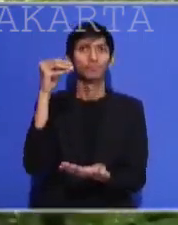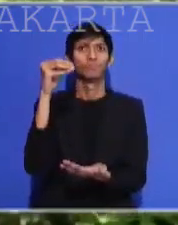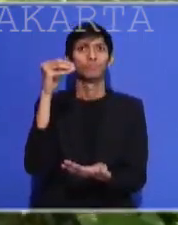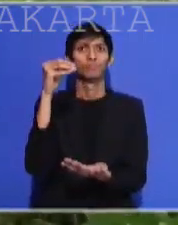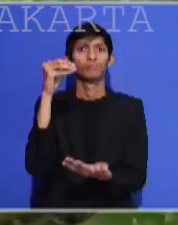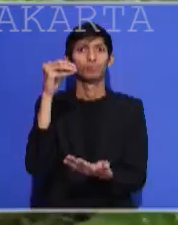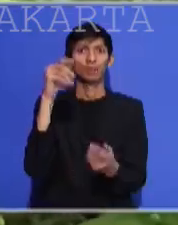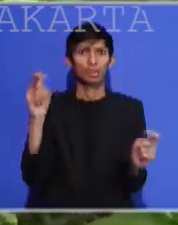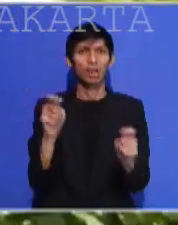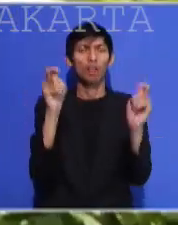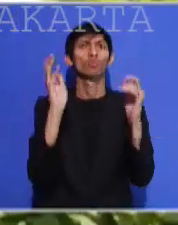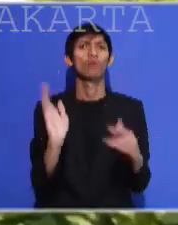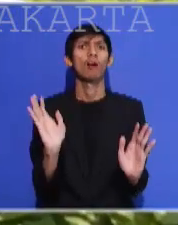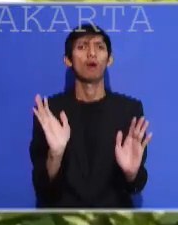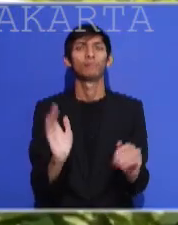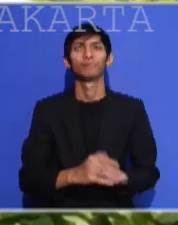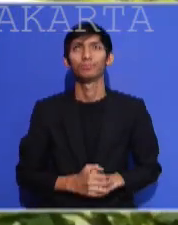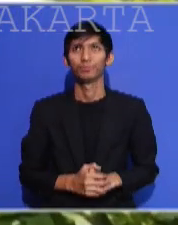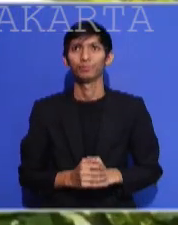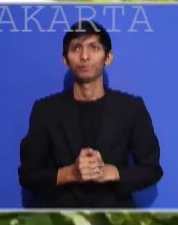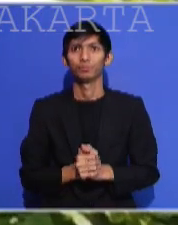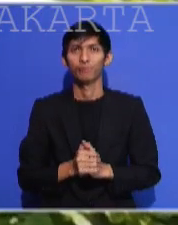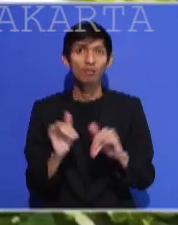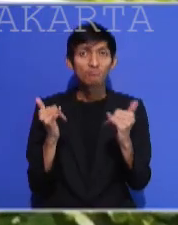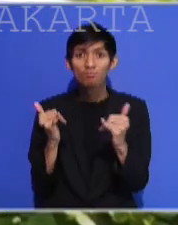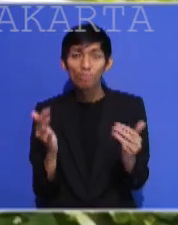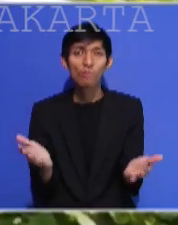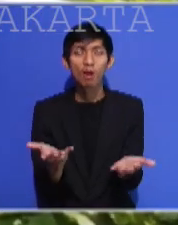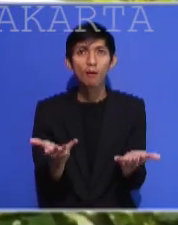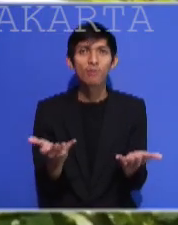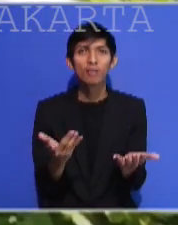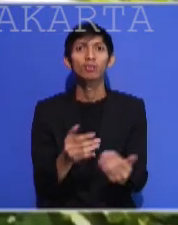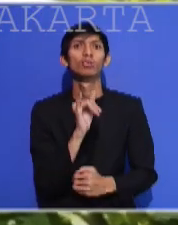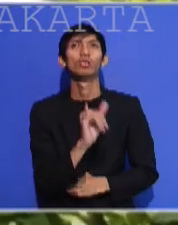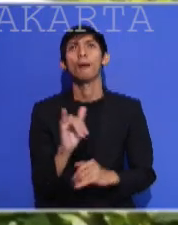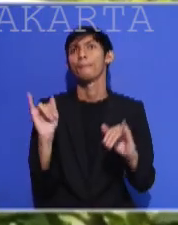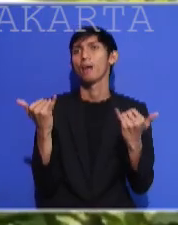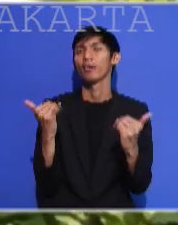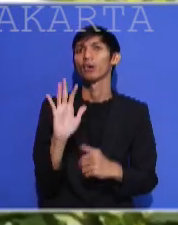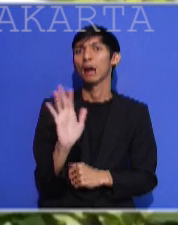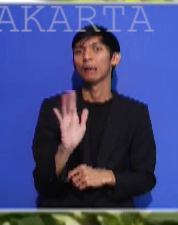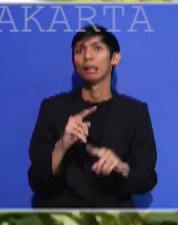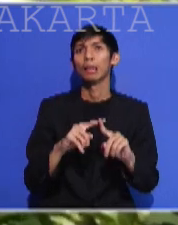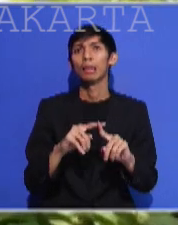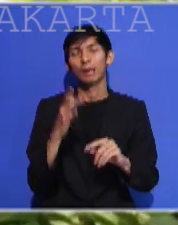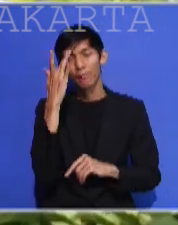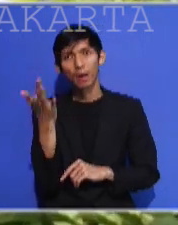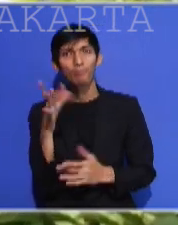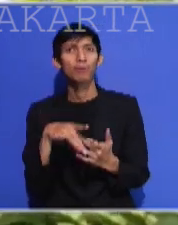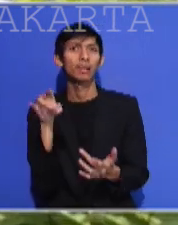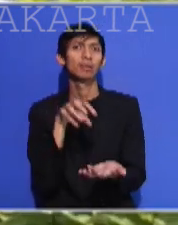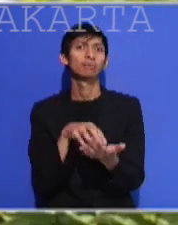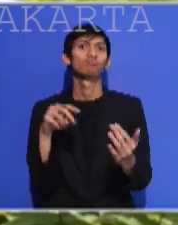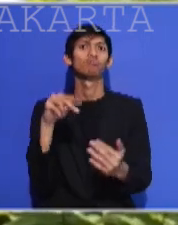terkenal ini ini main-main aja atau gimana Iya mainain aja kenapa kok memilih ke sini Mbak dekut aja sih